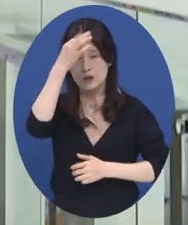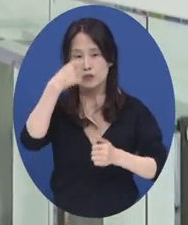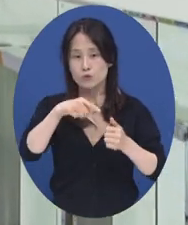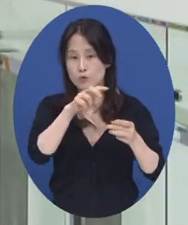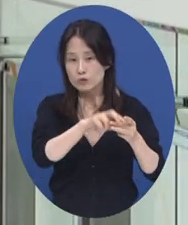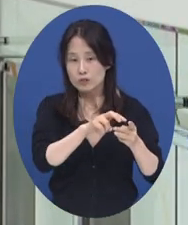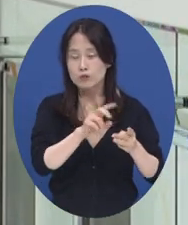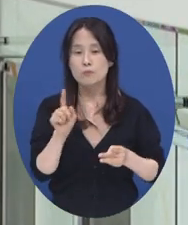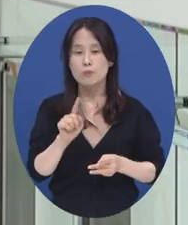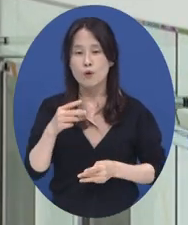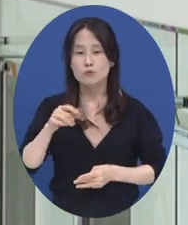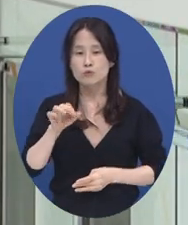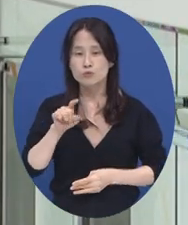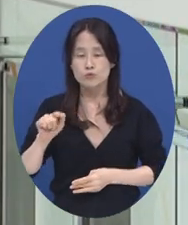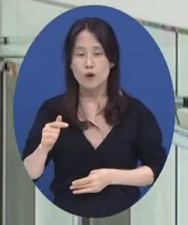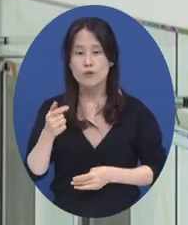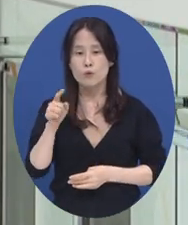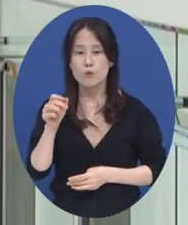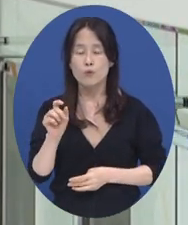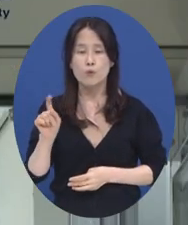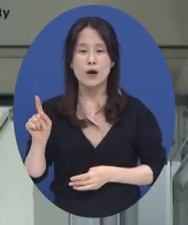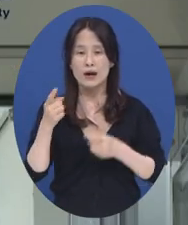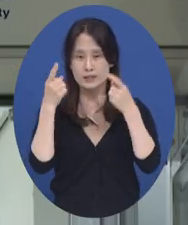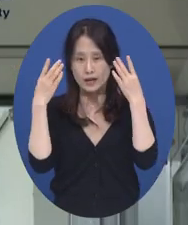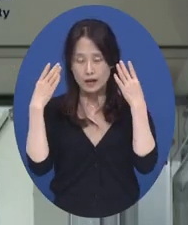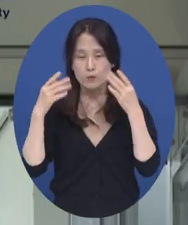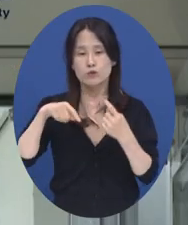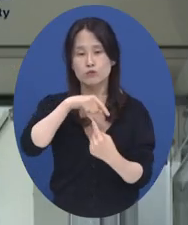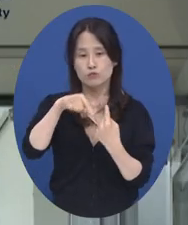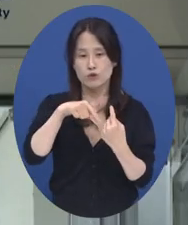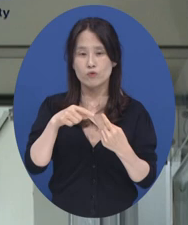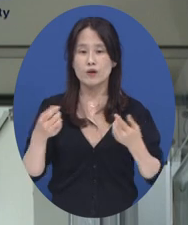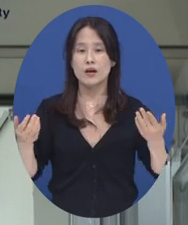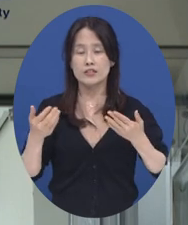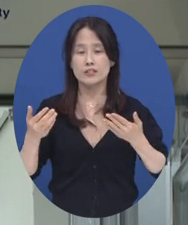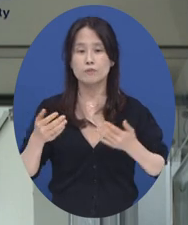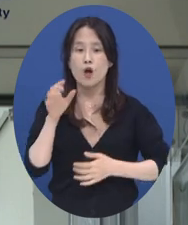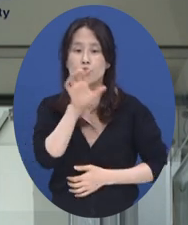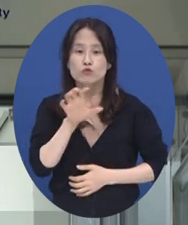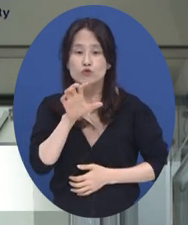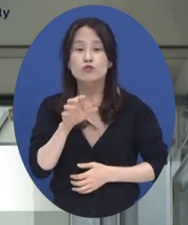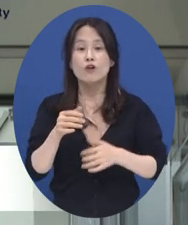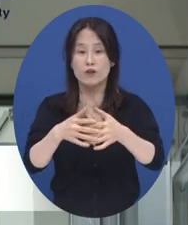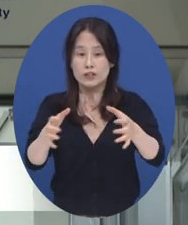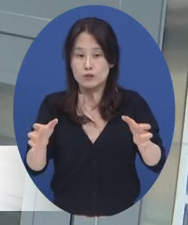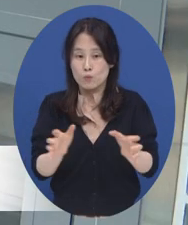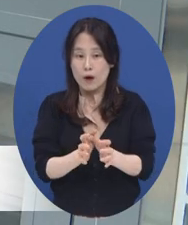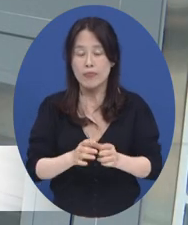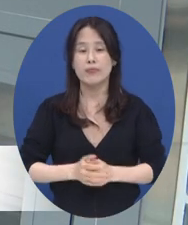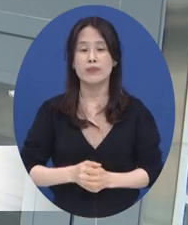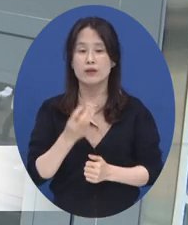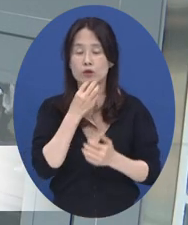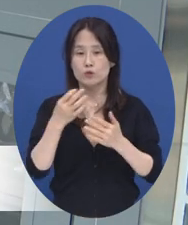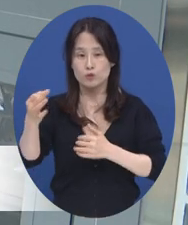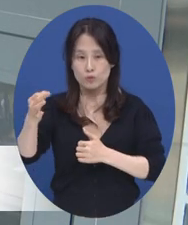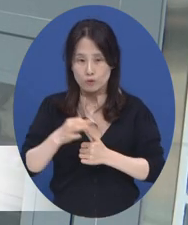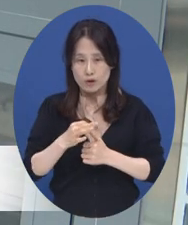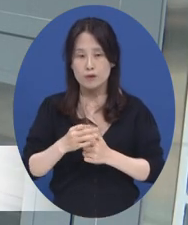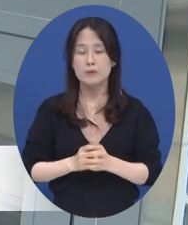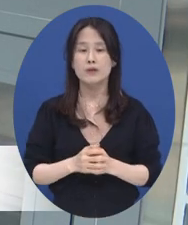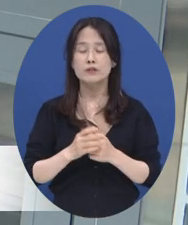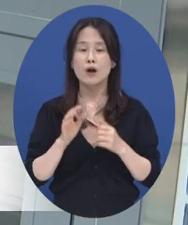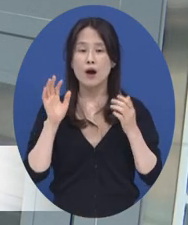경기산업기술교육센터는 두원공과대학교 파주 캠퍼스에서 운영하는 직업 훈련기관입니다. 경기 도비가 지원돼